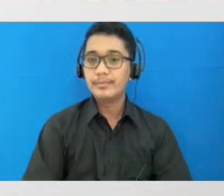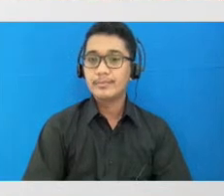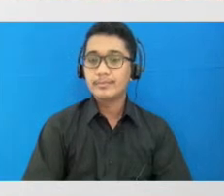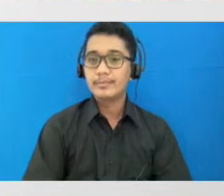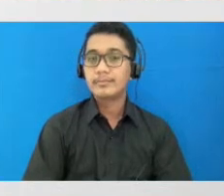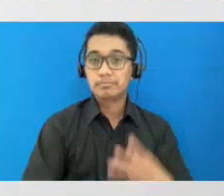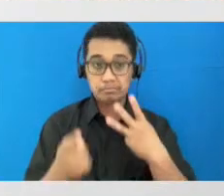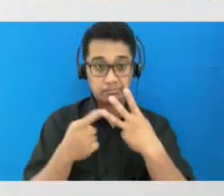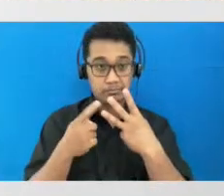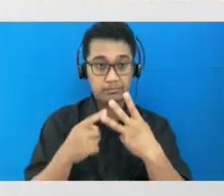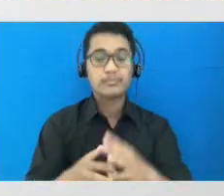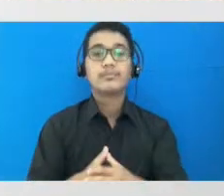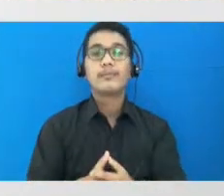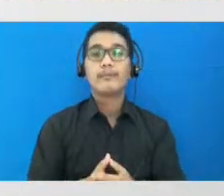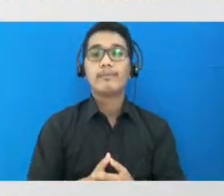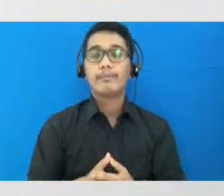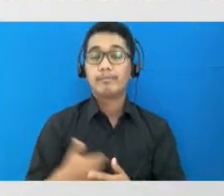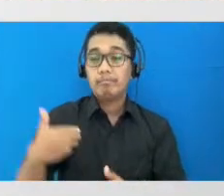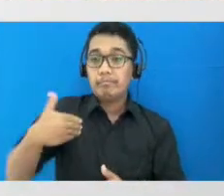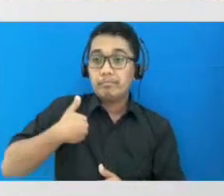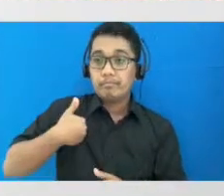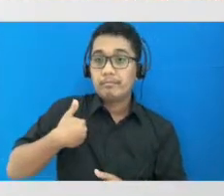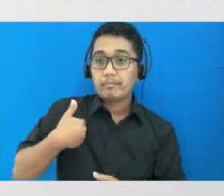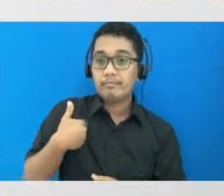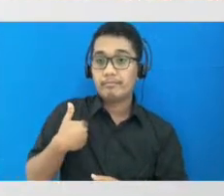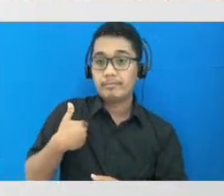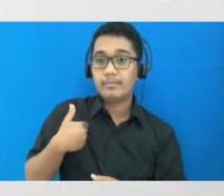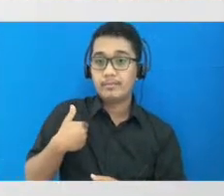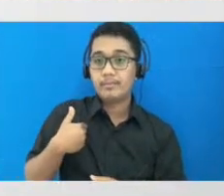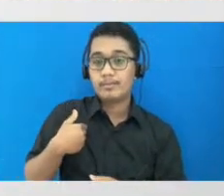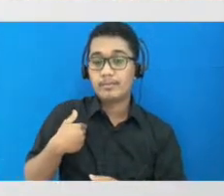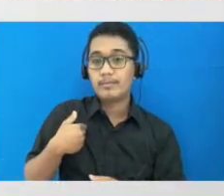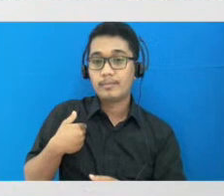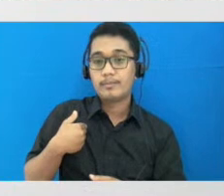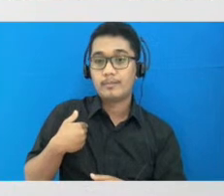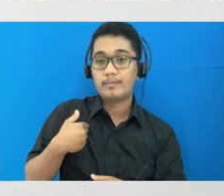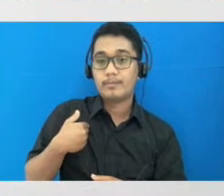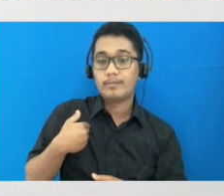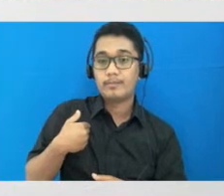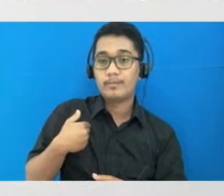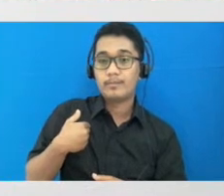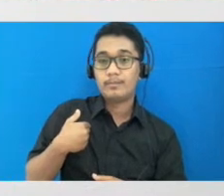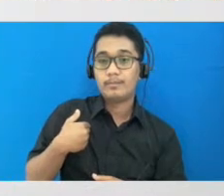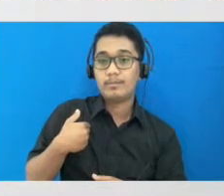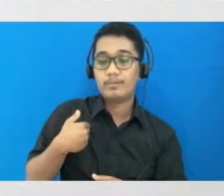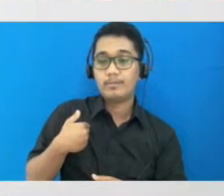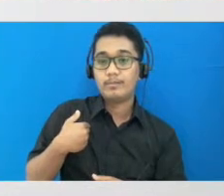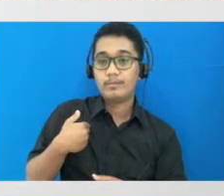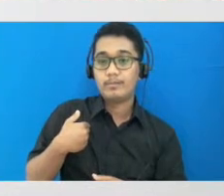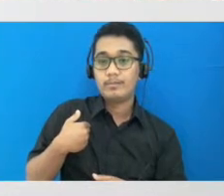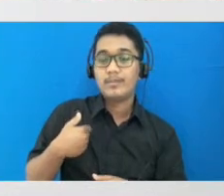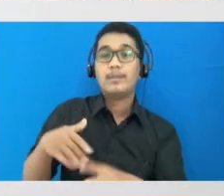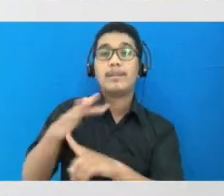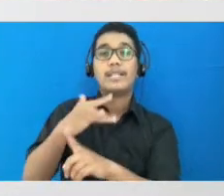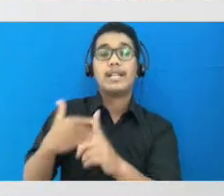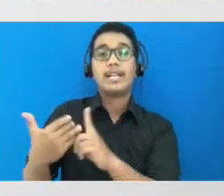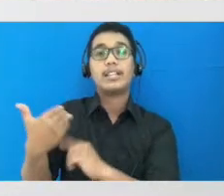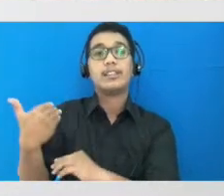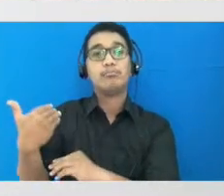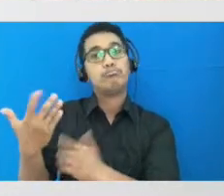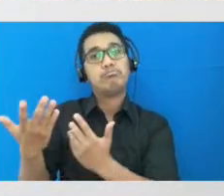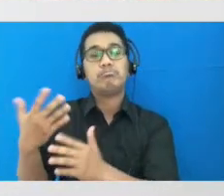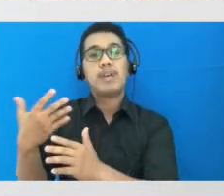nah akhirnya menurut saya masyarakat itu harus memiliki opsi lain,